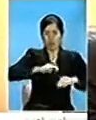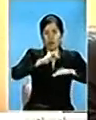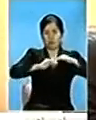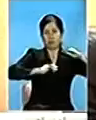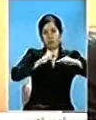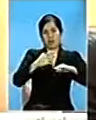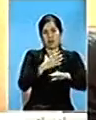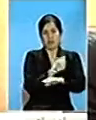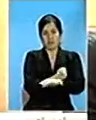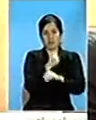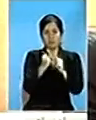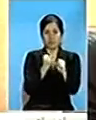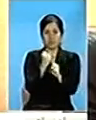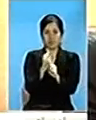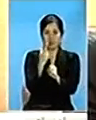องปีที่2